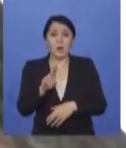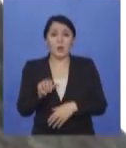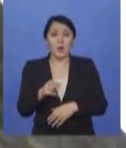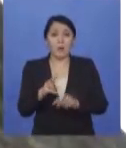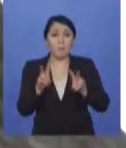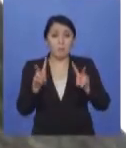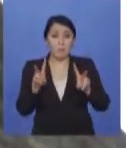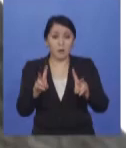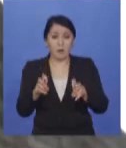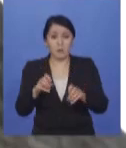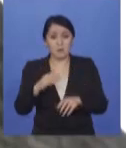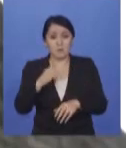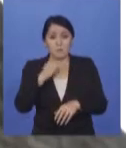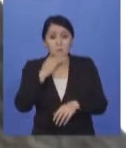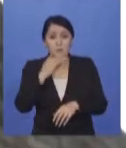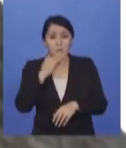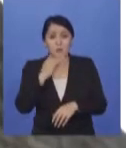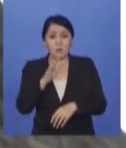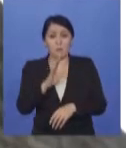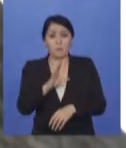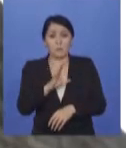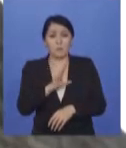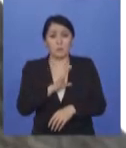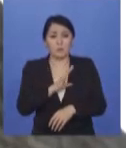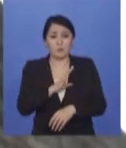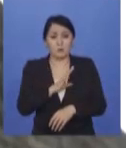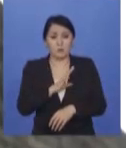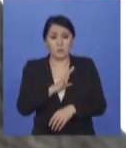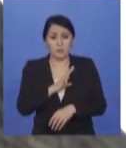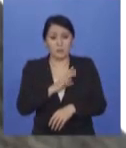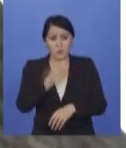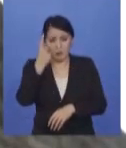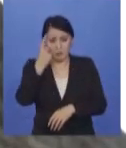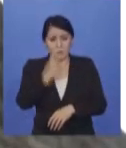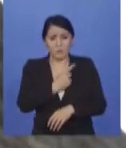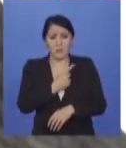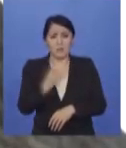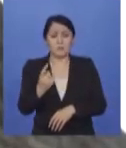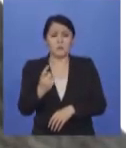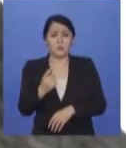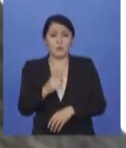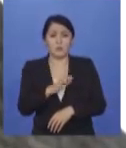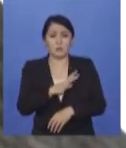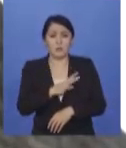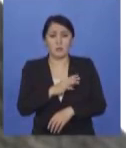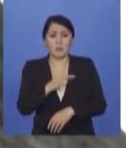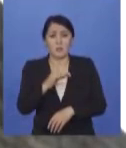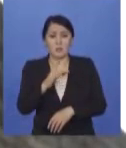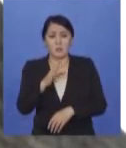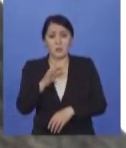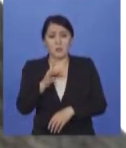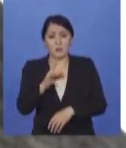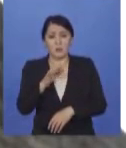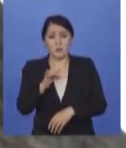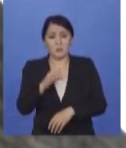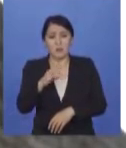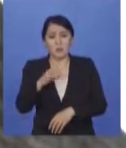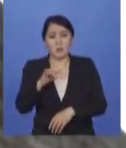Көп темір не деп айтады? Ойлауында тау-тау темір деп айтты. О темір тау